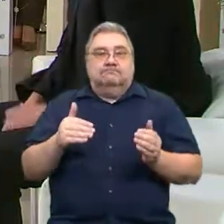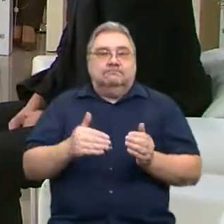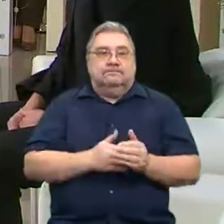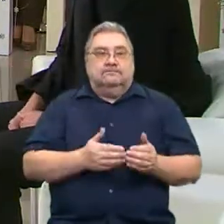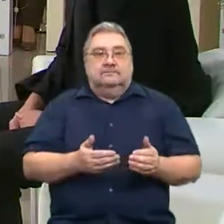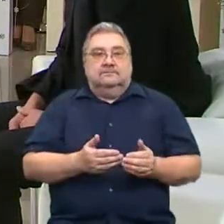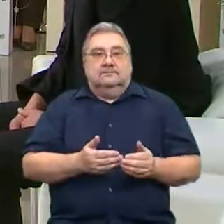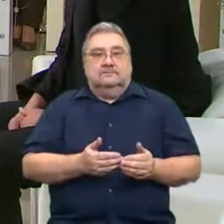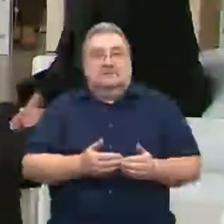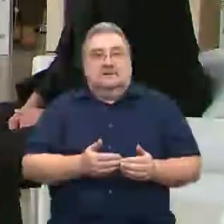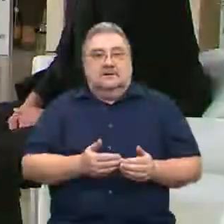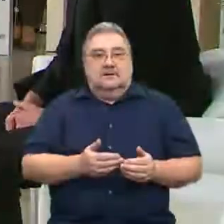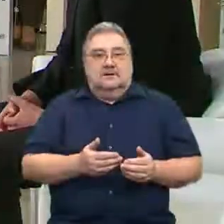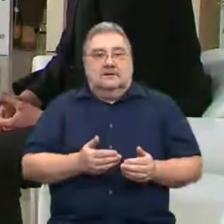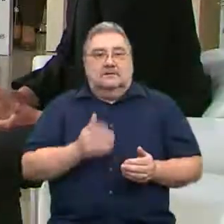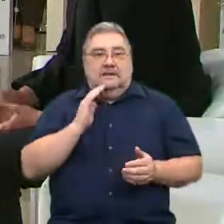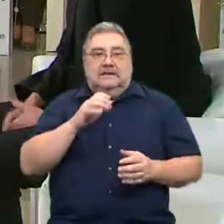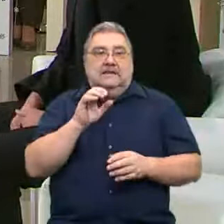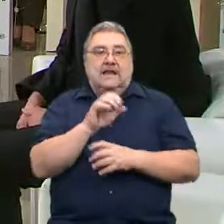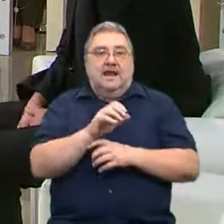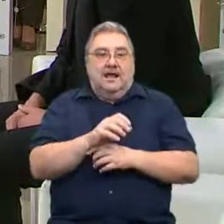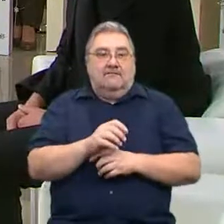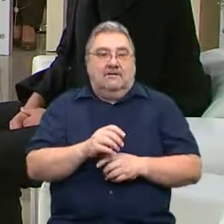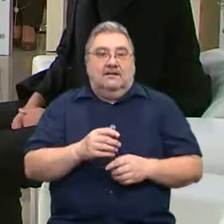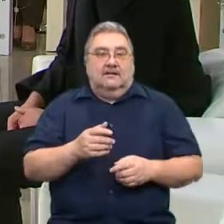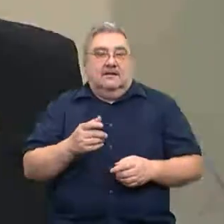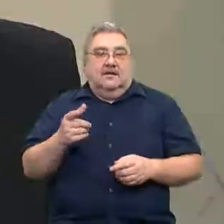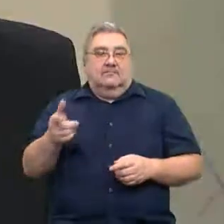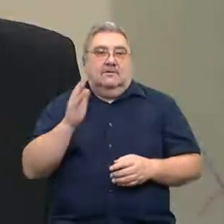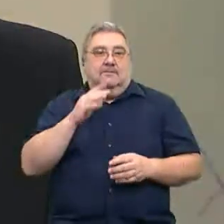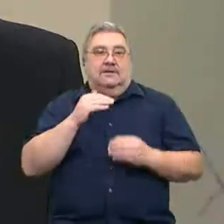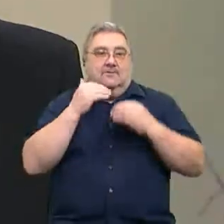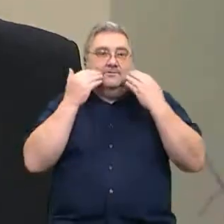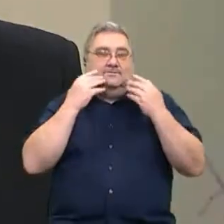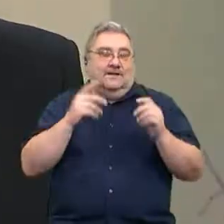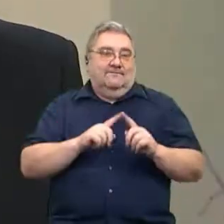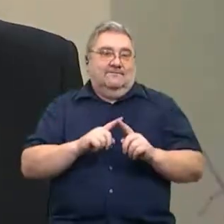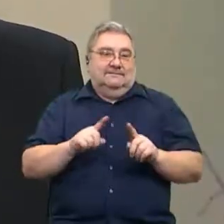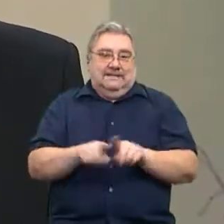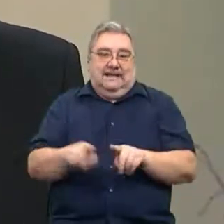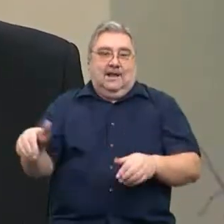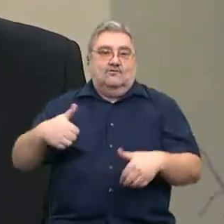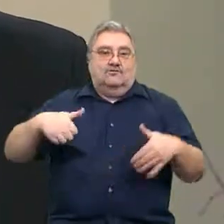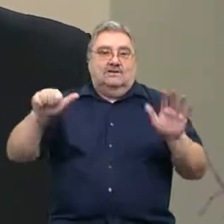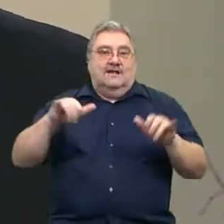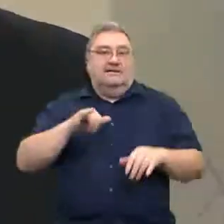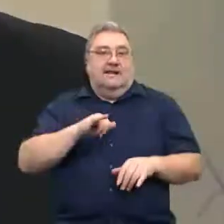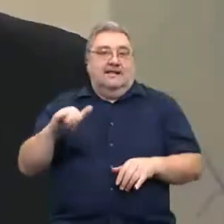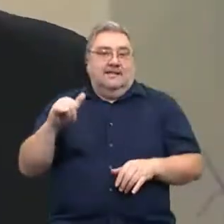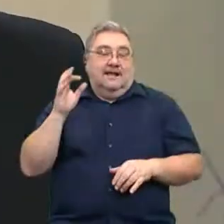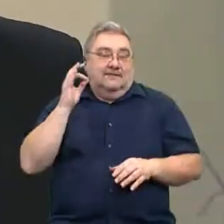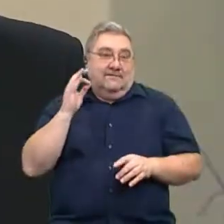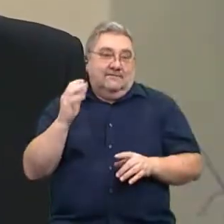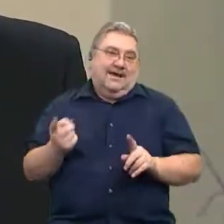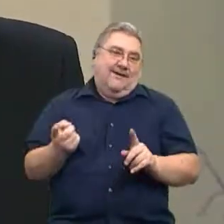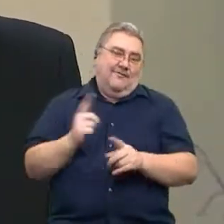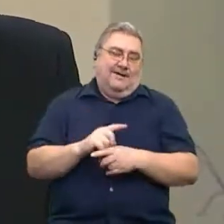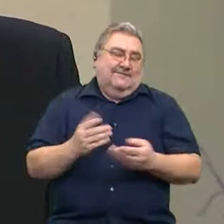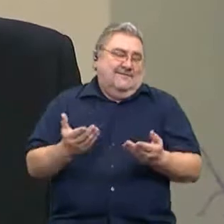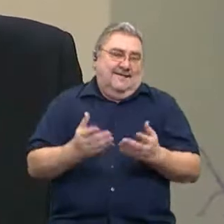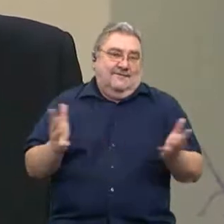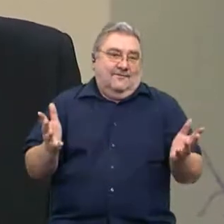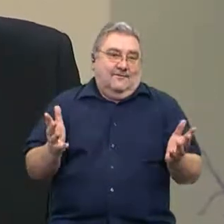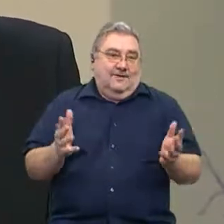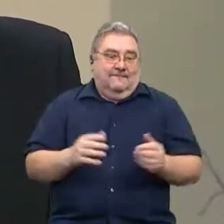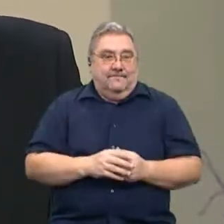trošku z Praží, tak mu to nikdo nebude věřit, protože ten úsměv bude takový romantický a nebude to ono. Jo, takže, a naopak samozřejmě. Takže to jsou